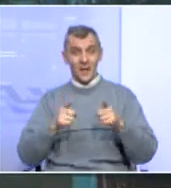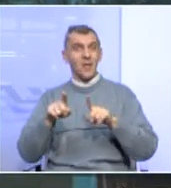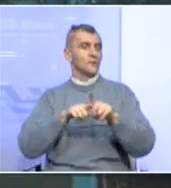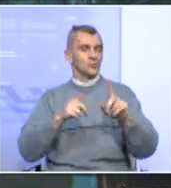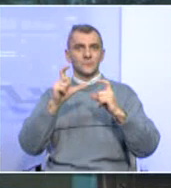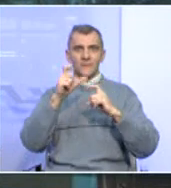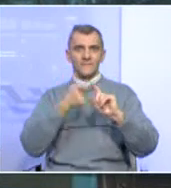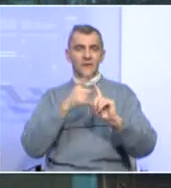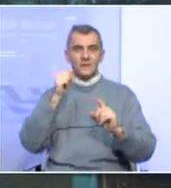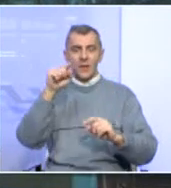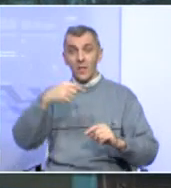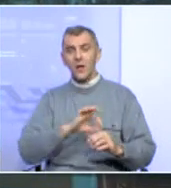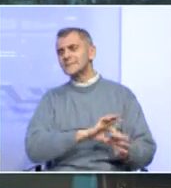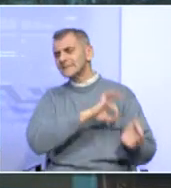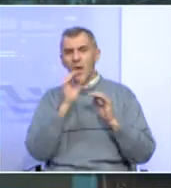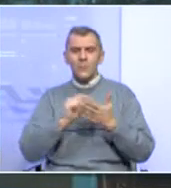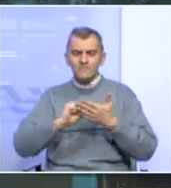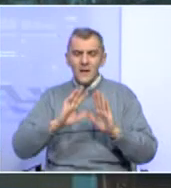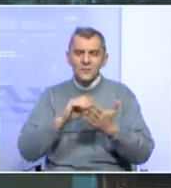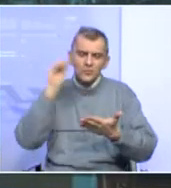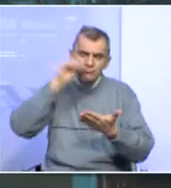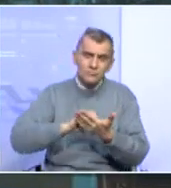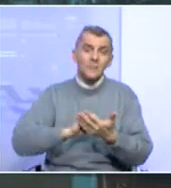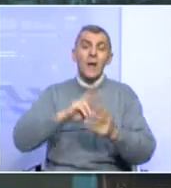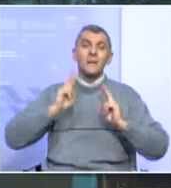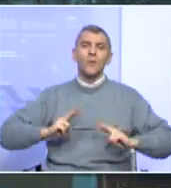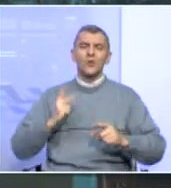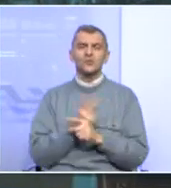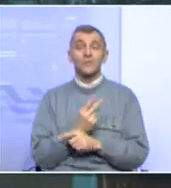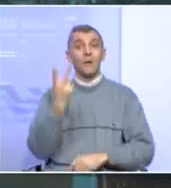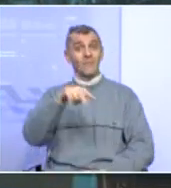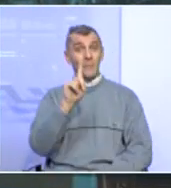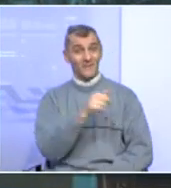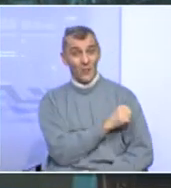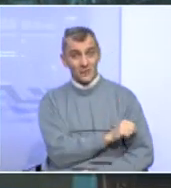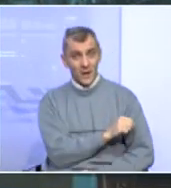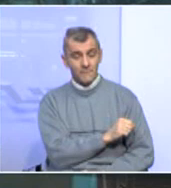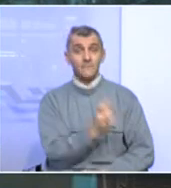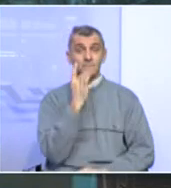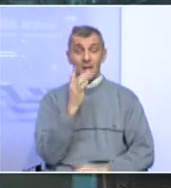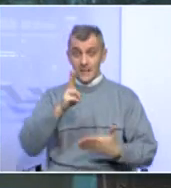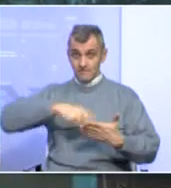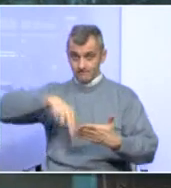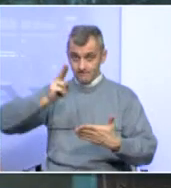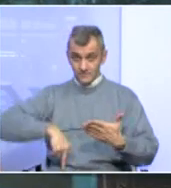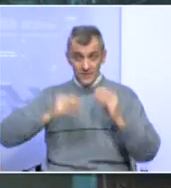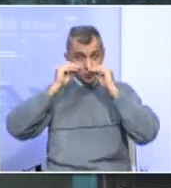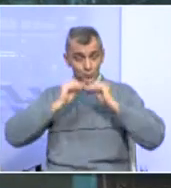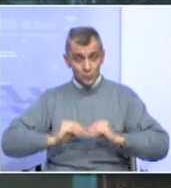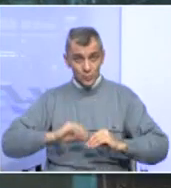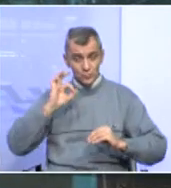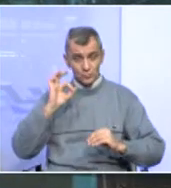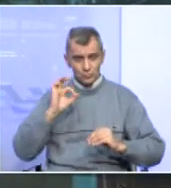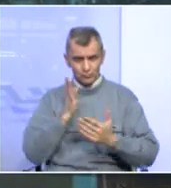SFRJ. Uvijek je knjižena imovina. 2001. godine, interesantno, kada je potpisan sporazum o